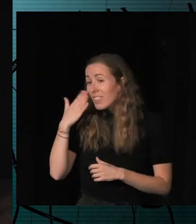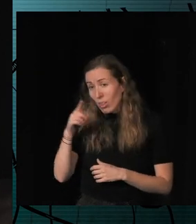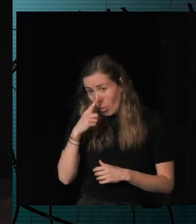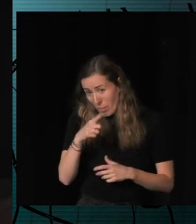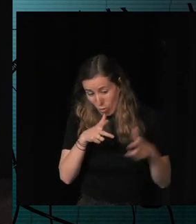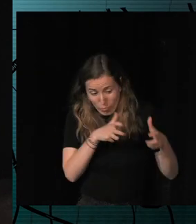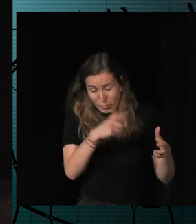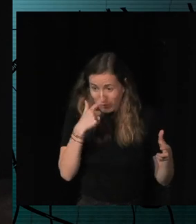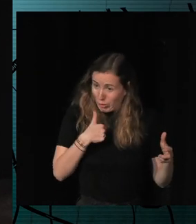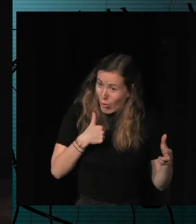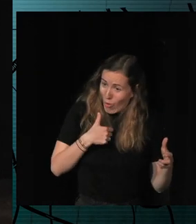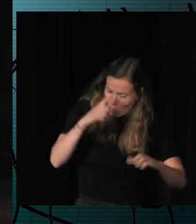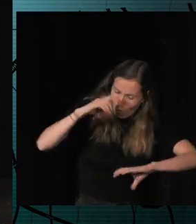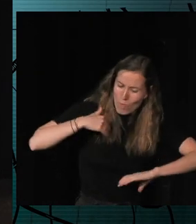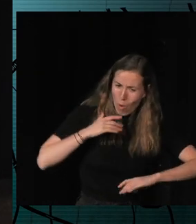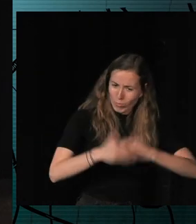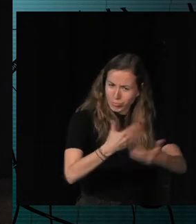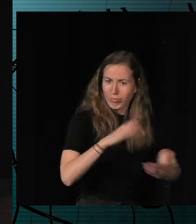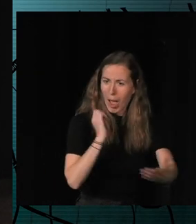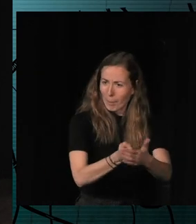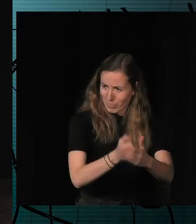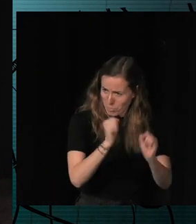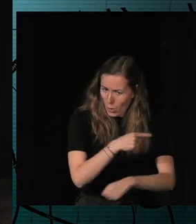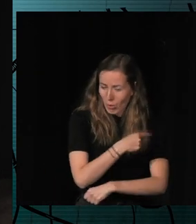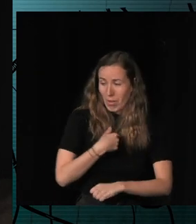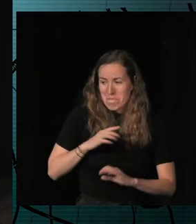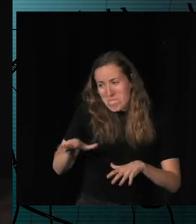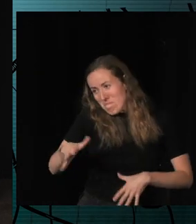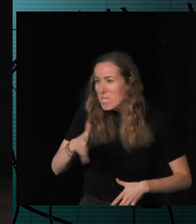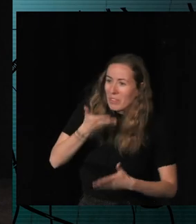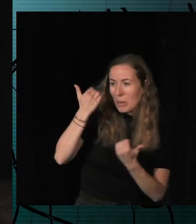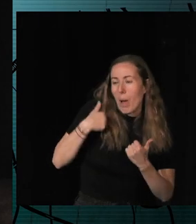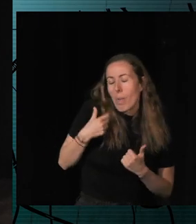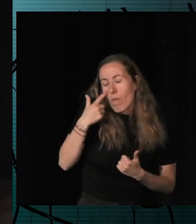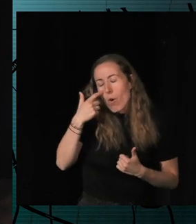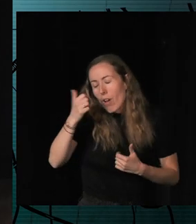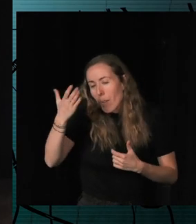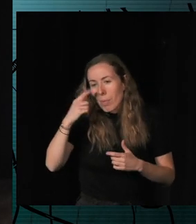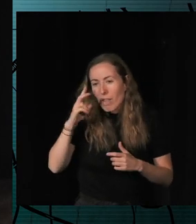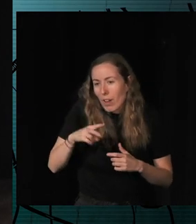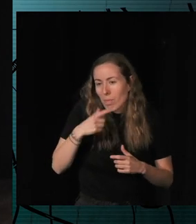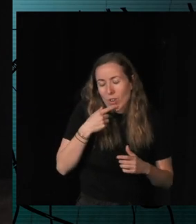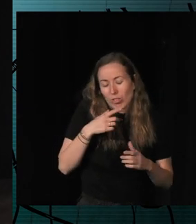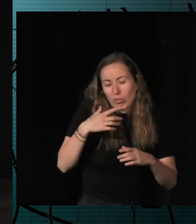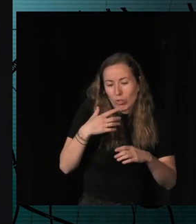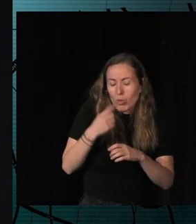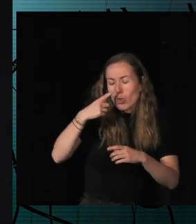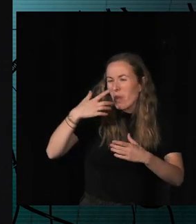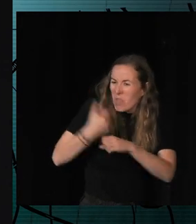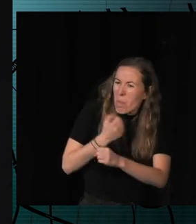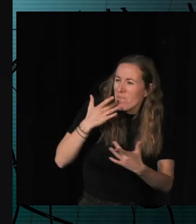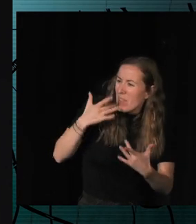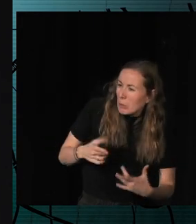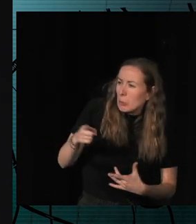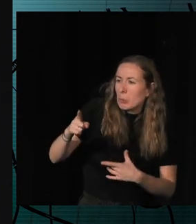confiant ou pas non non non si si mais bon on va pas peut-être pas s'attarder là-dessus c'est que moi j'aurais voulu un autre projet en fait autour de ça j'aurais